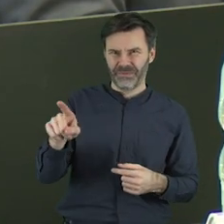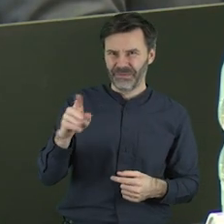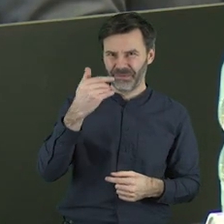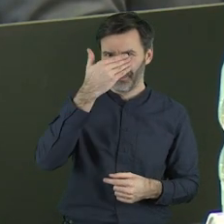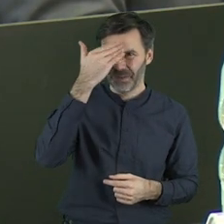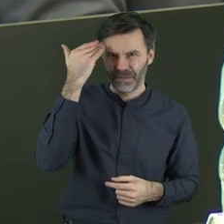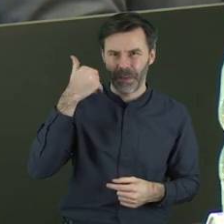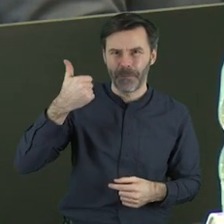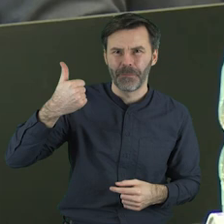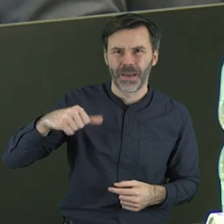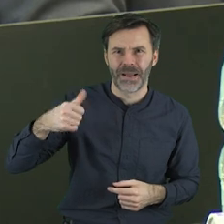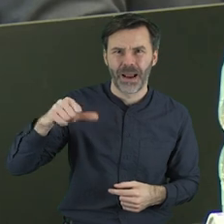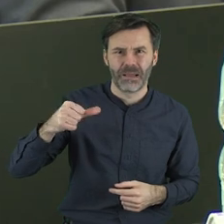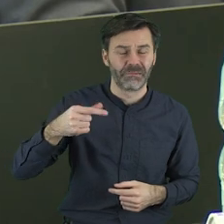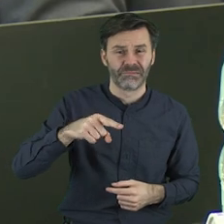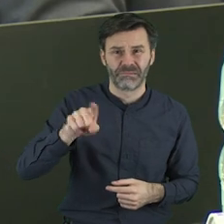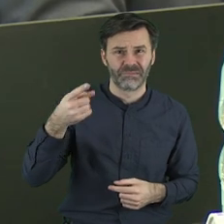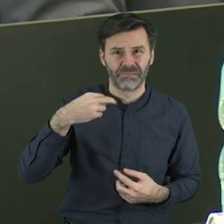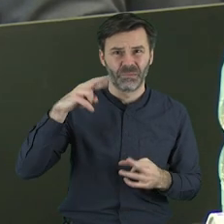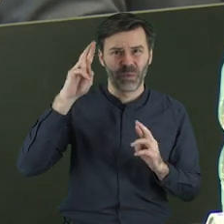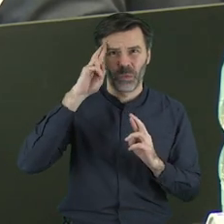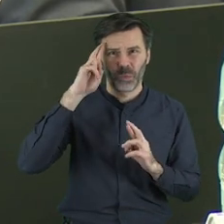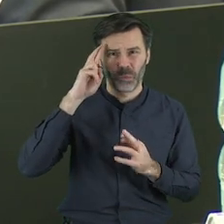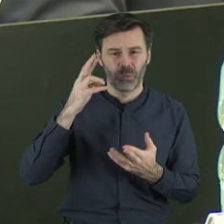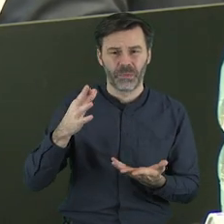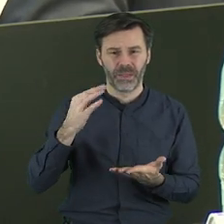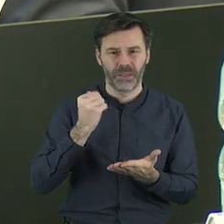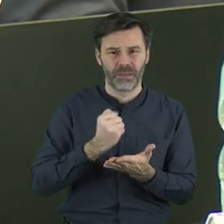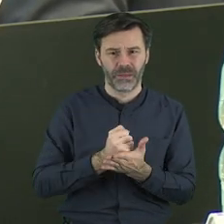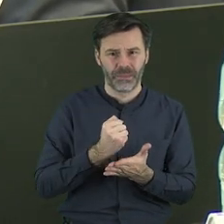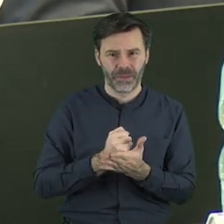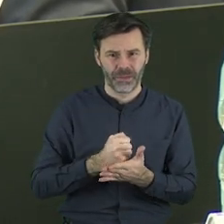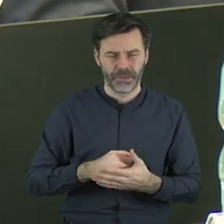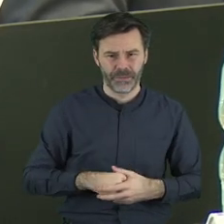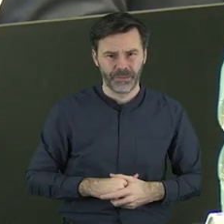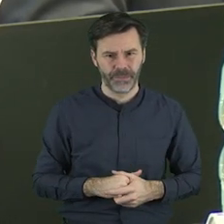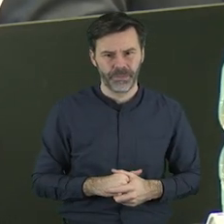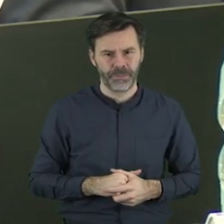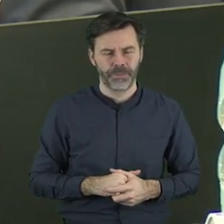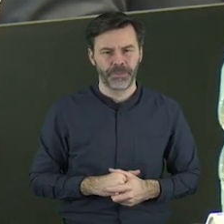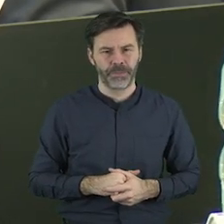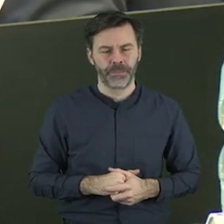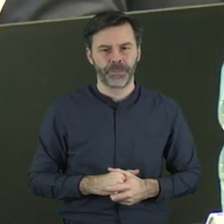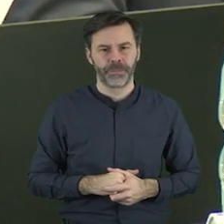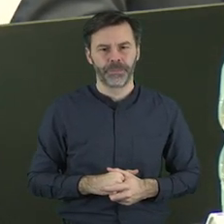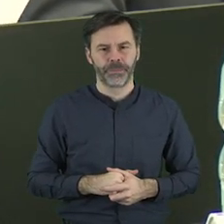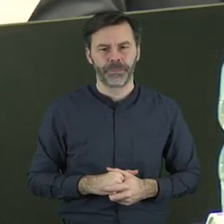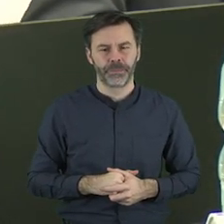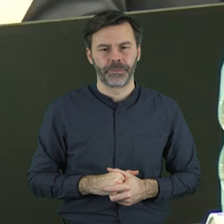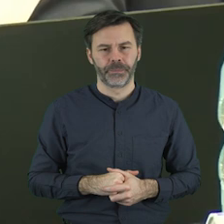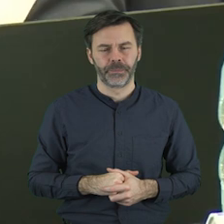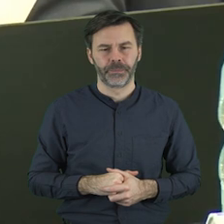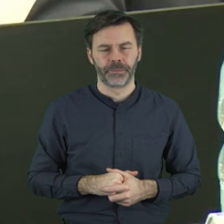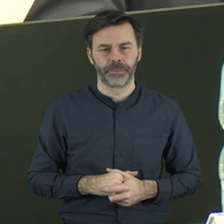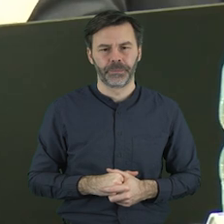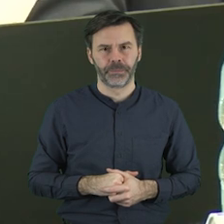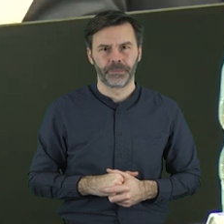kwestii. Po pierwsze, kwestia tego, dlaczego na